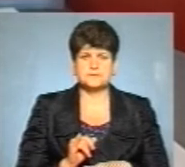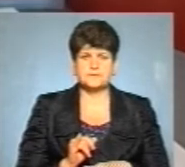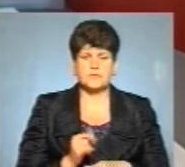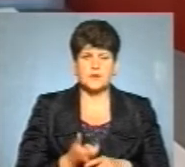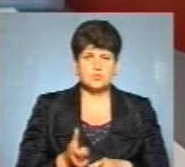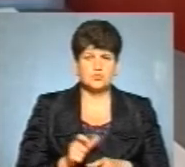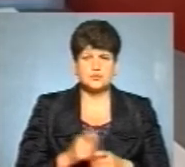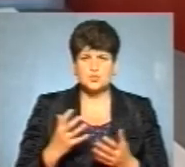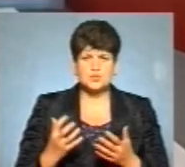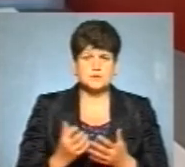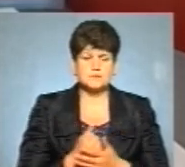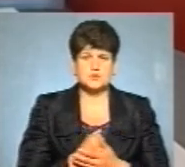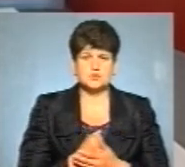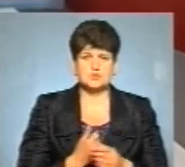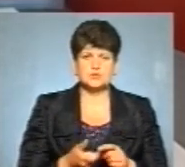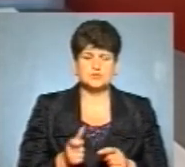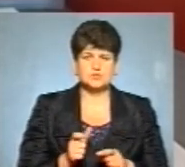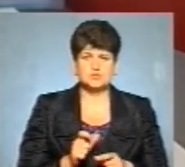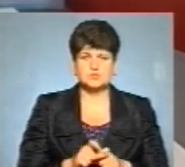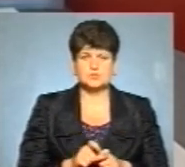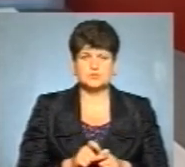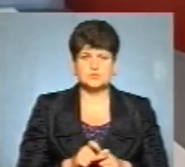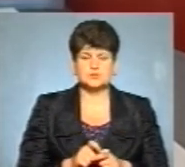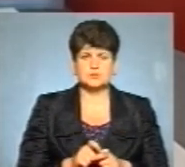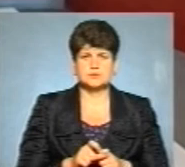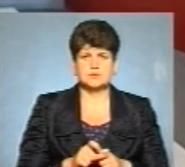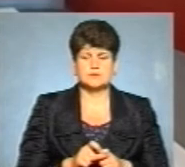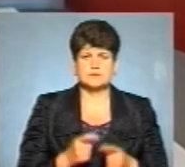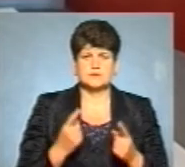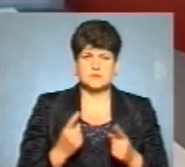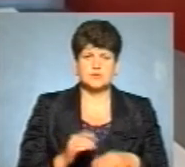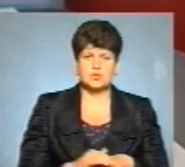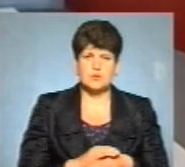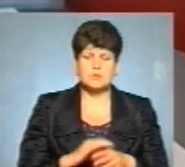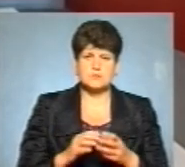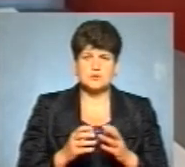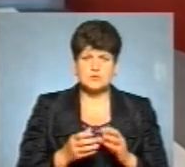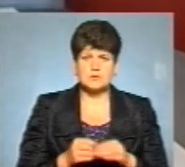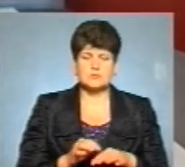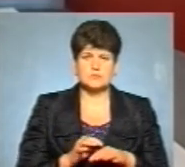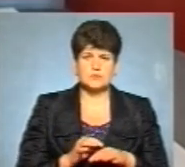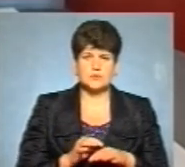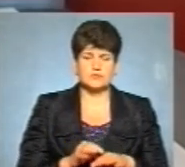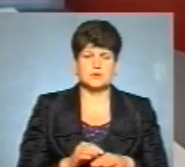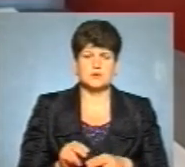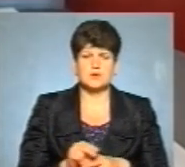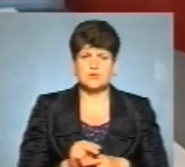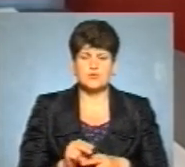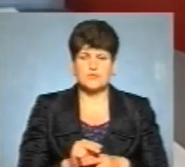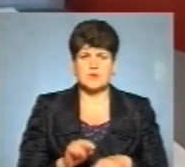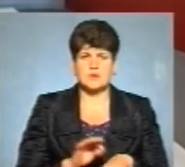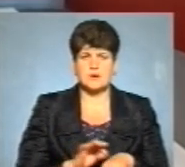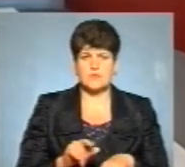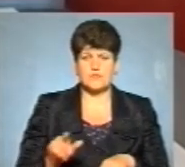досить успішно і з досить такими вагомими, добрими результатами проходить лікування в інфекційному відділенні хворих